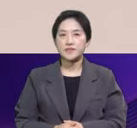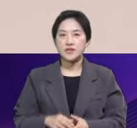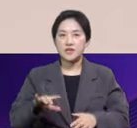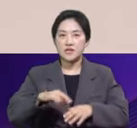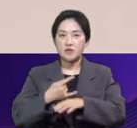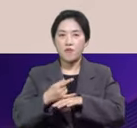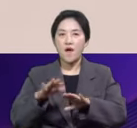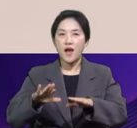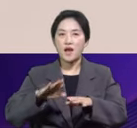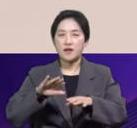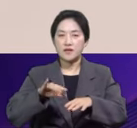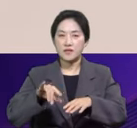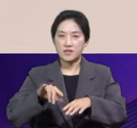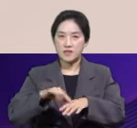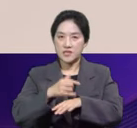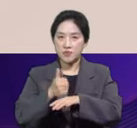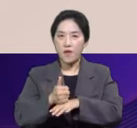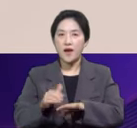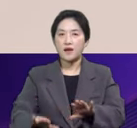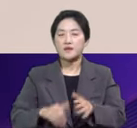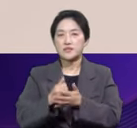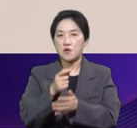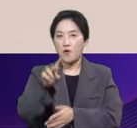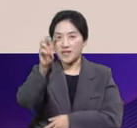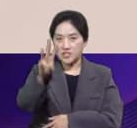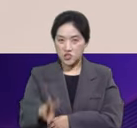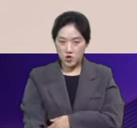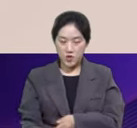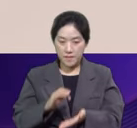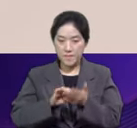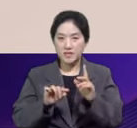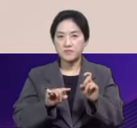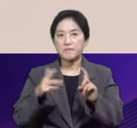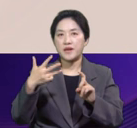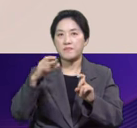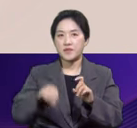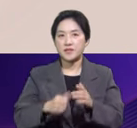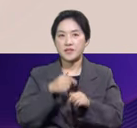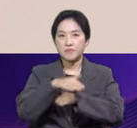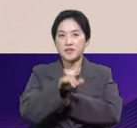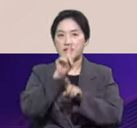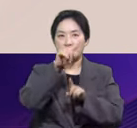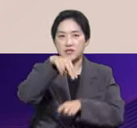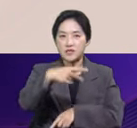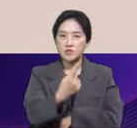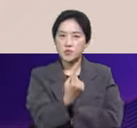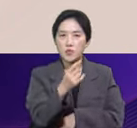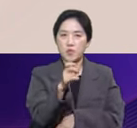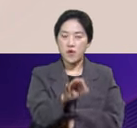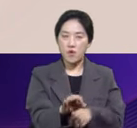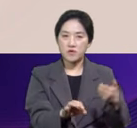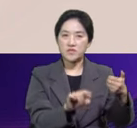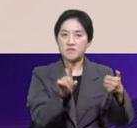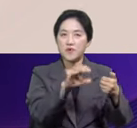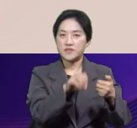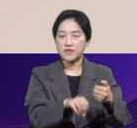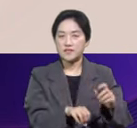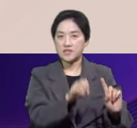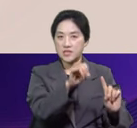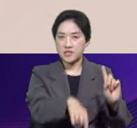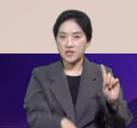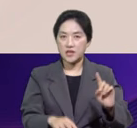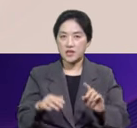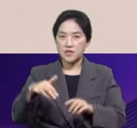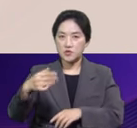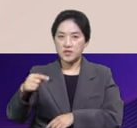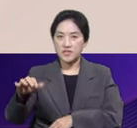경기 의왕 과천으로 가보겠습니다. 개표 12.8% 진행됐고요. 민주당 이소영 후보 50.1%로 1위, 국민의힘 최기식